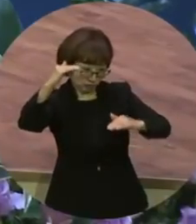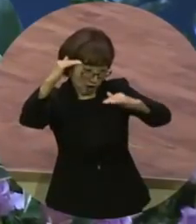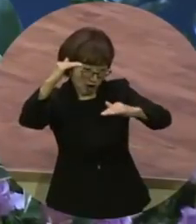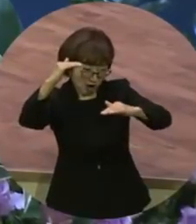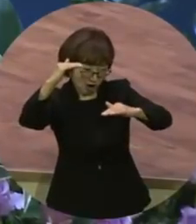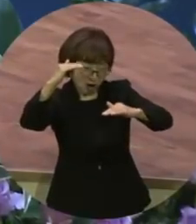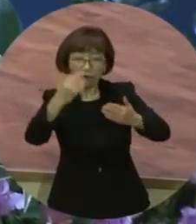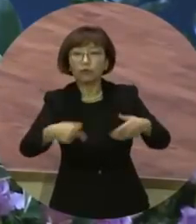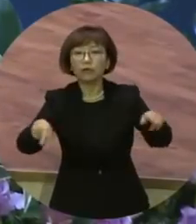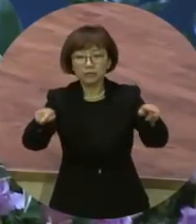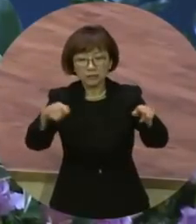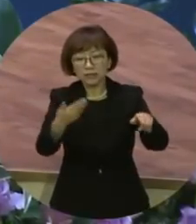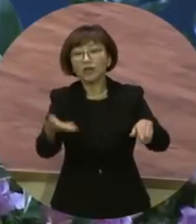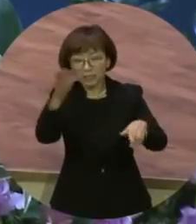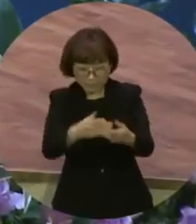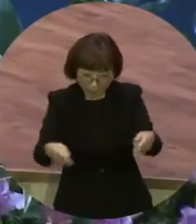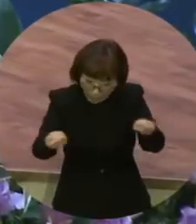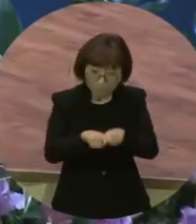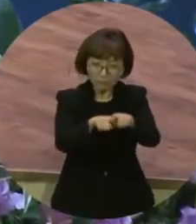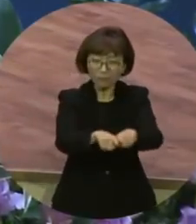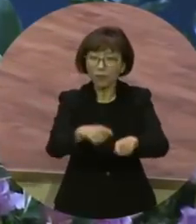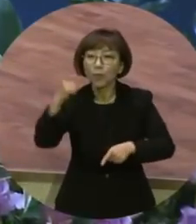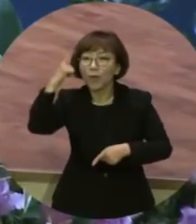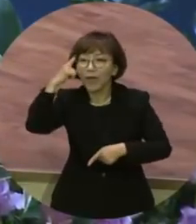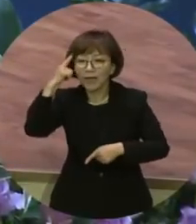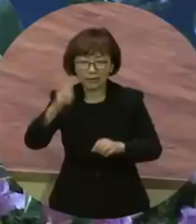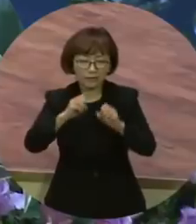소중하기. 전도가 가장 소중하기.